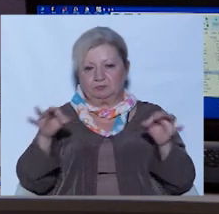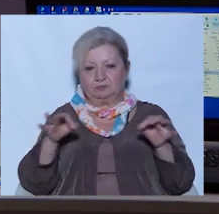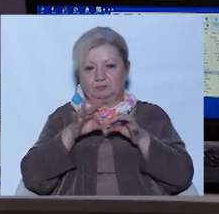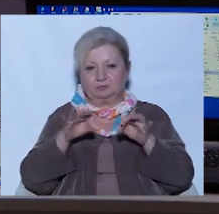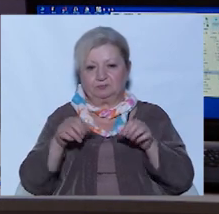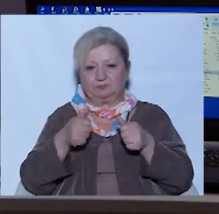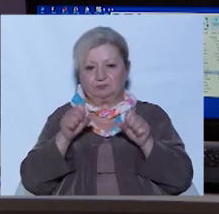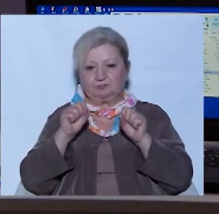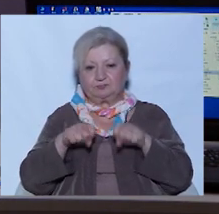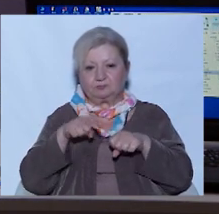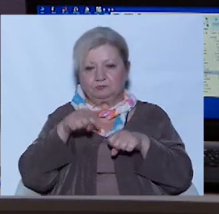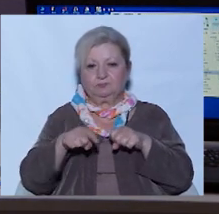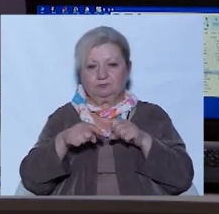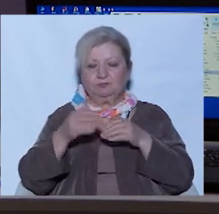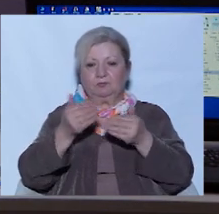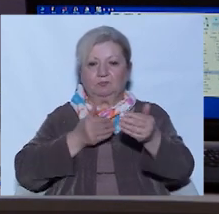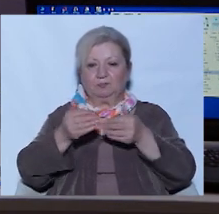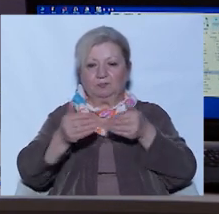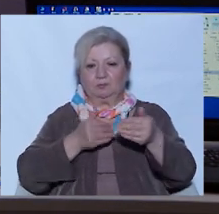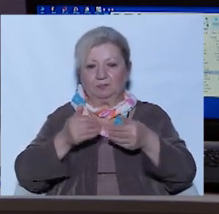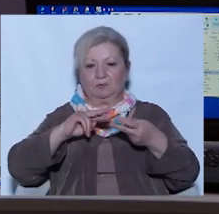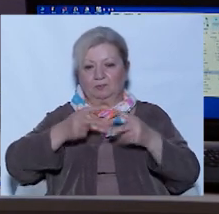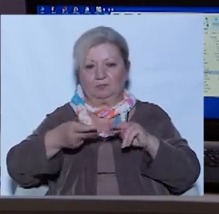გაზომვა? ის იცვლება პერიოდულად.